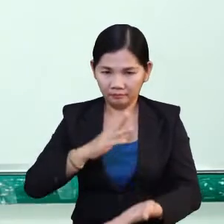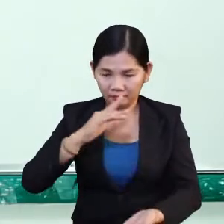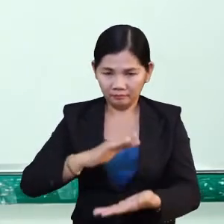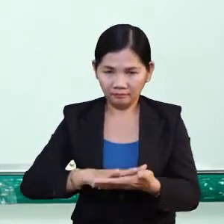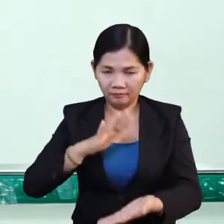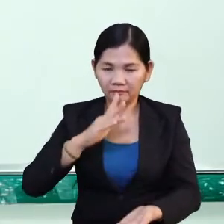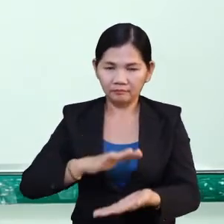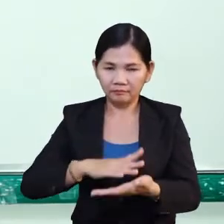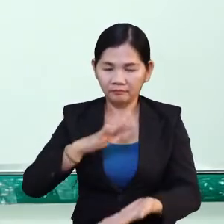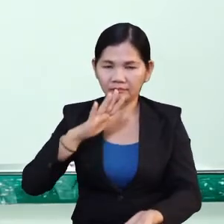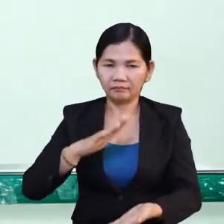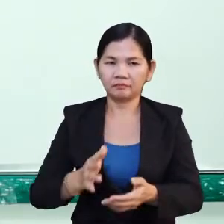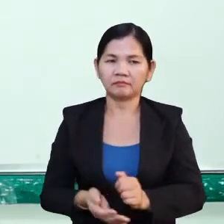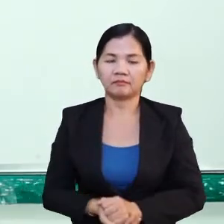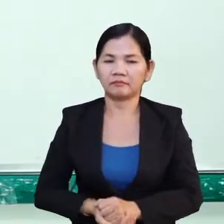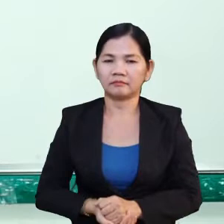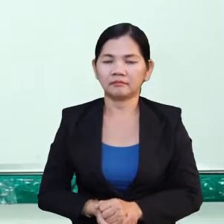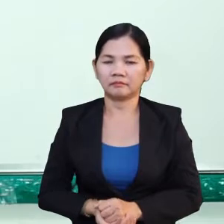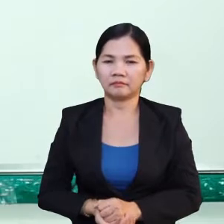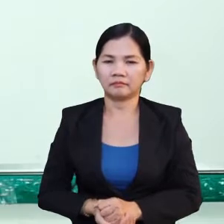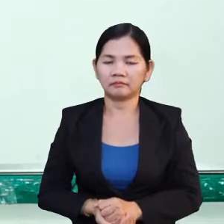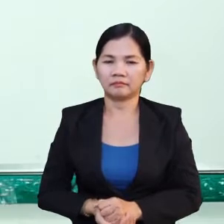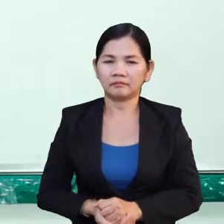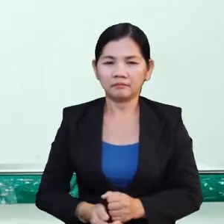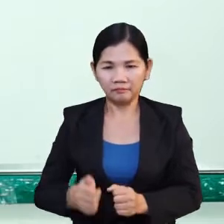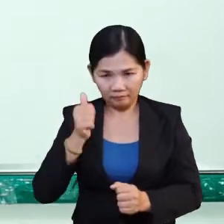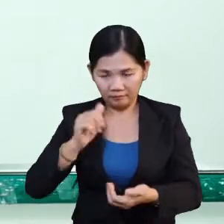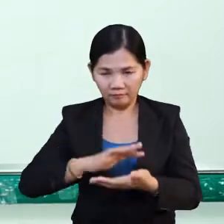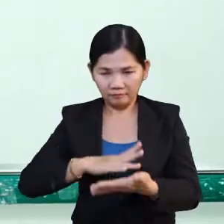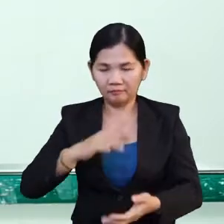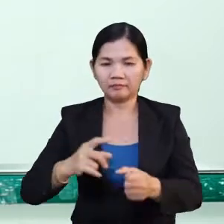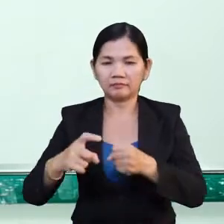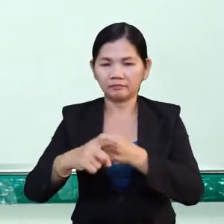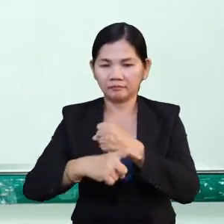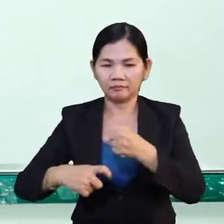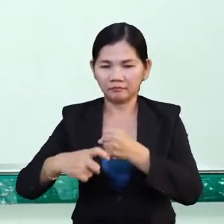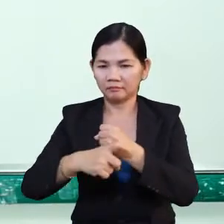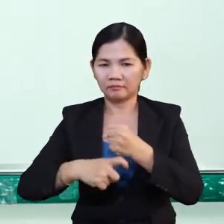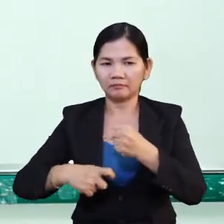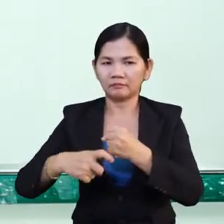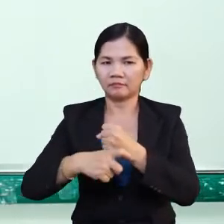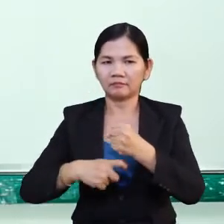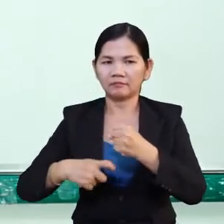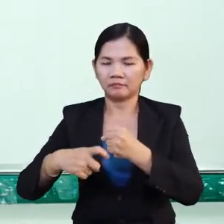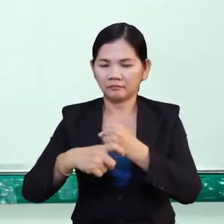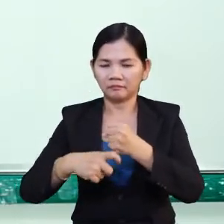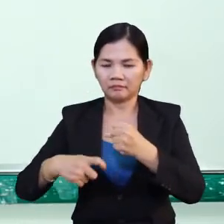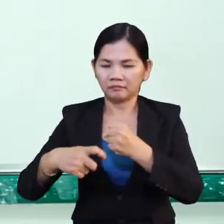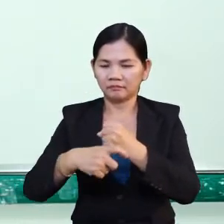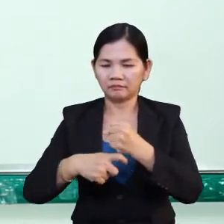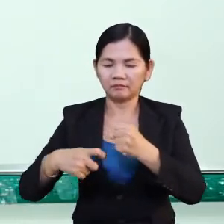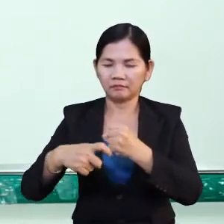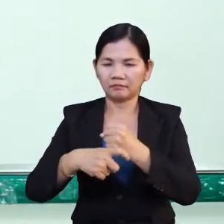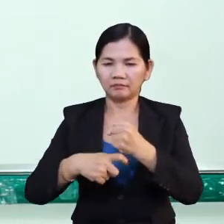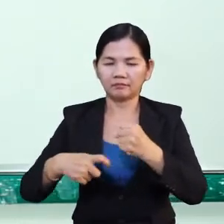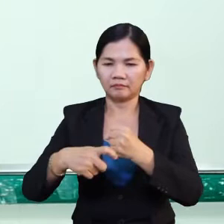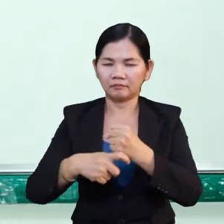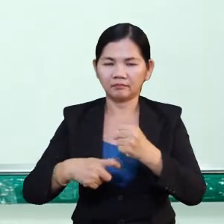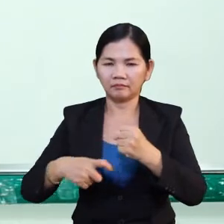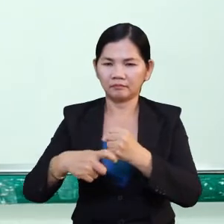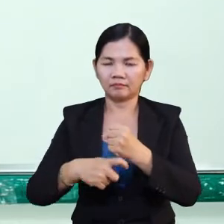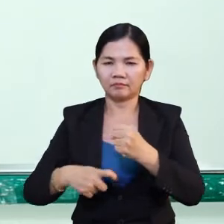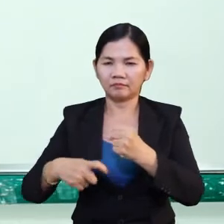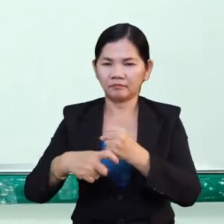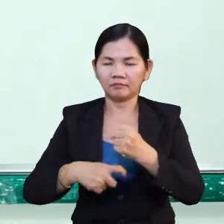ង់ដែលអ្នកគ្រូបង្ហាញកូនចាគឺពណ៌បៃតងចាអញ្ចឹងកូនស្គាល់ព